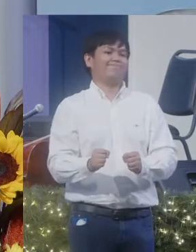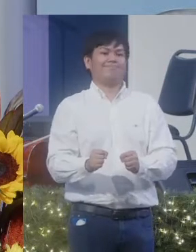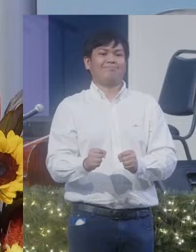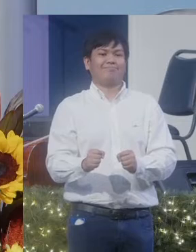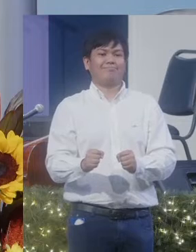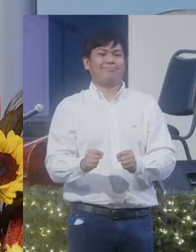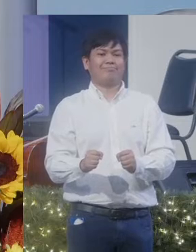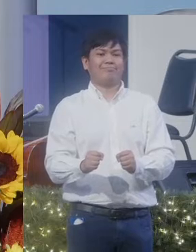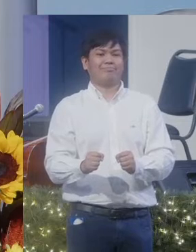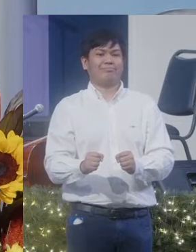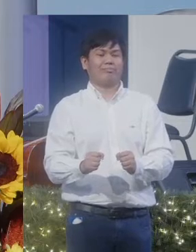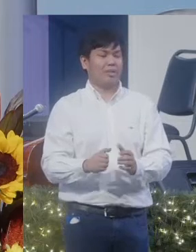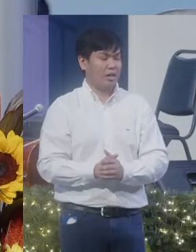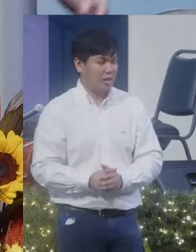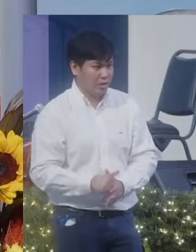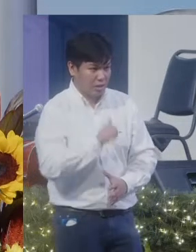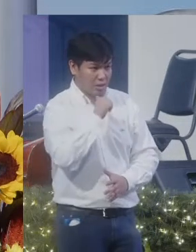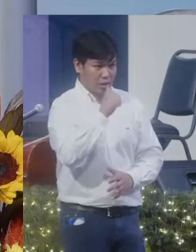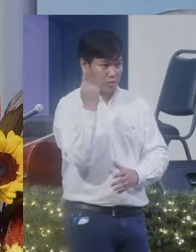Hindi lang yung mga alagad noon,